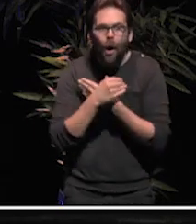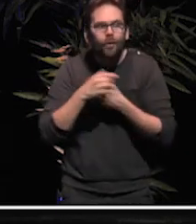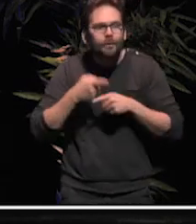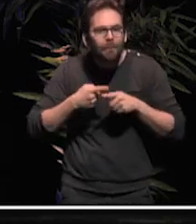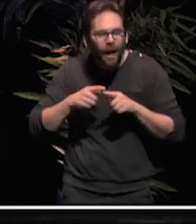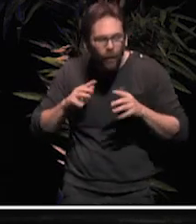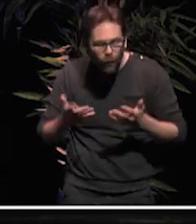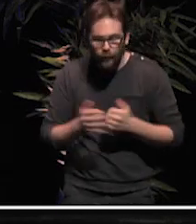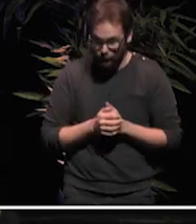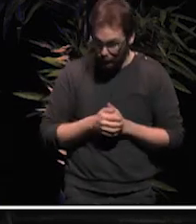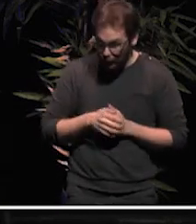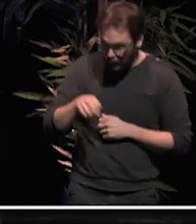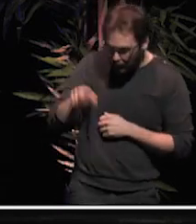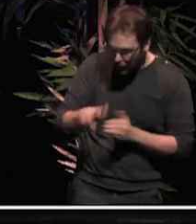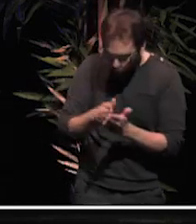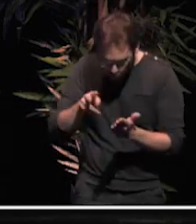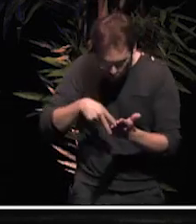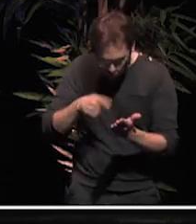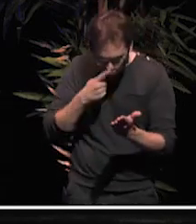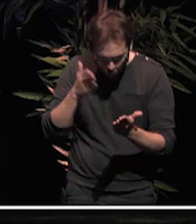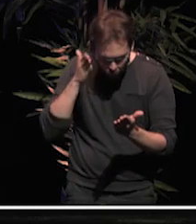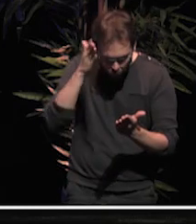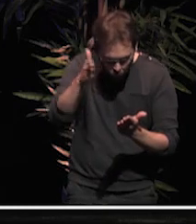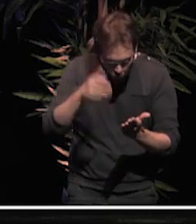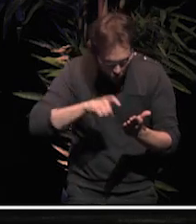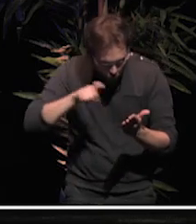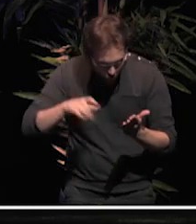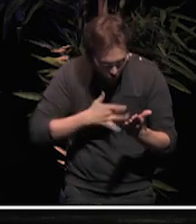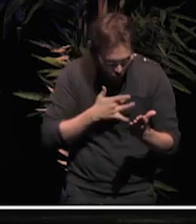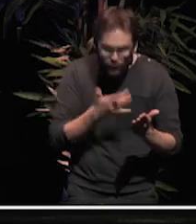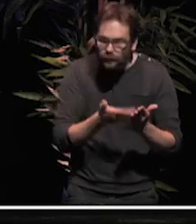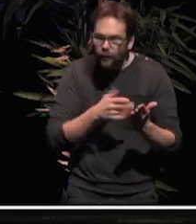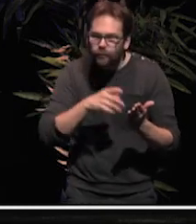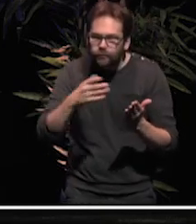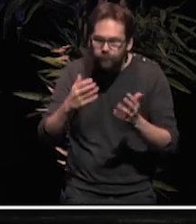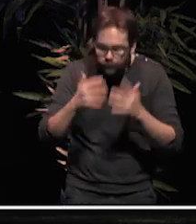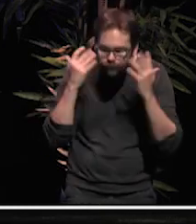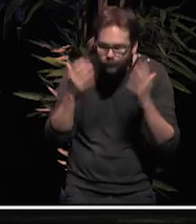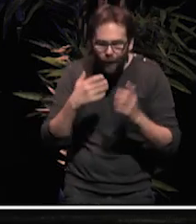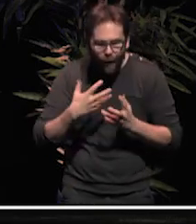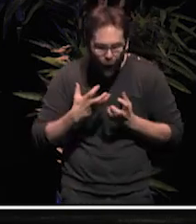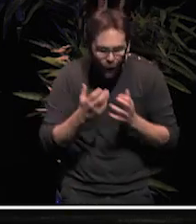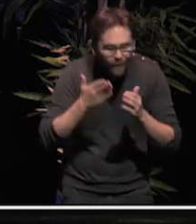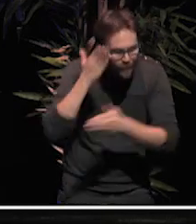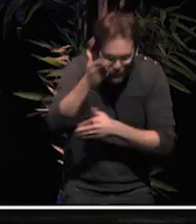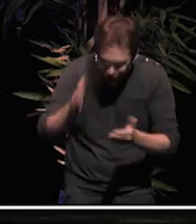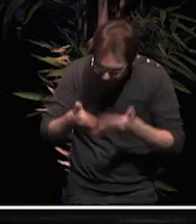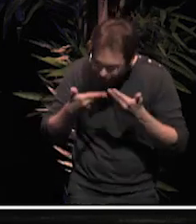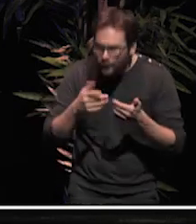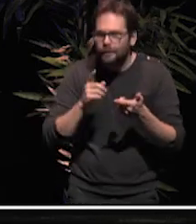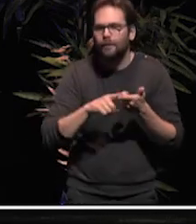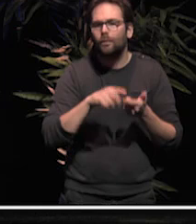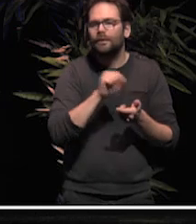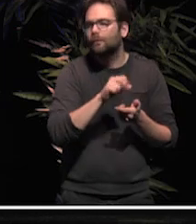le futur, qui nous donne envie du futur, mais à base de statistiques très bien faites. Donc il y a Steven Pinker, il y a Jeremy